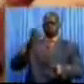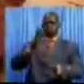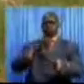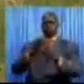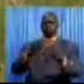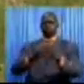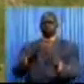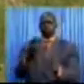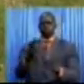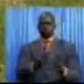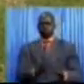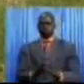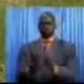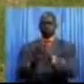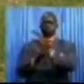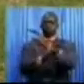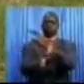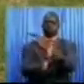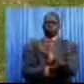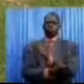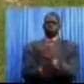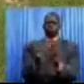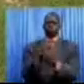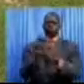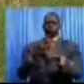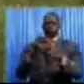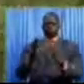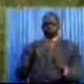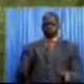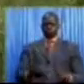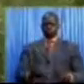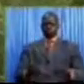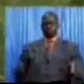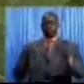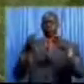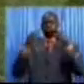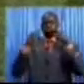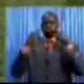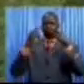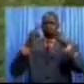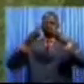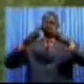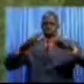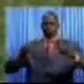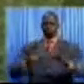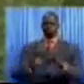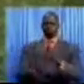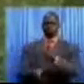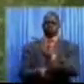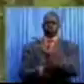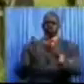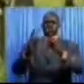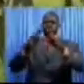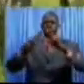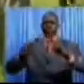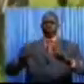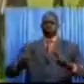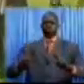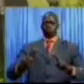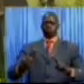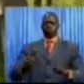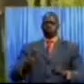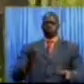2013 de l'Union provinciale des producteurs de coton du Houé dans le village de Bala, commune de Satiri.